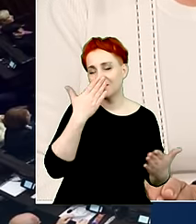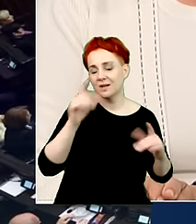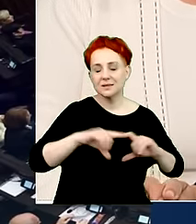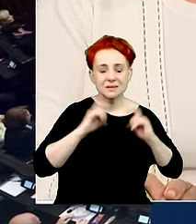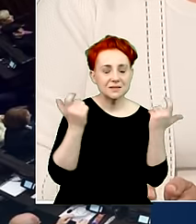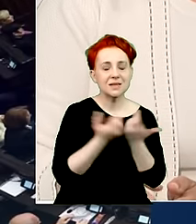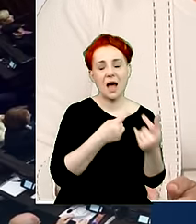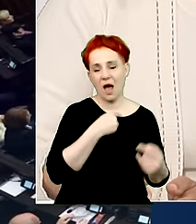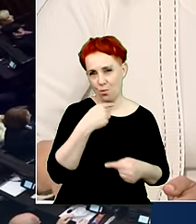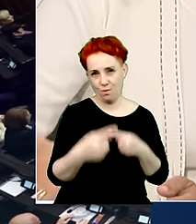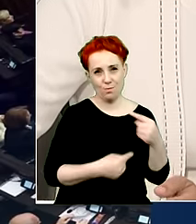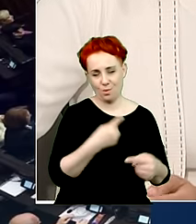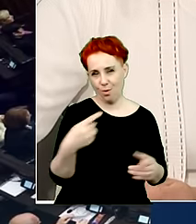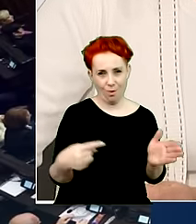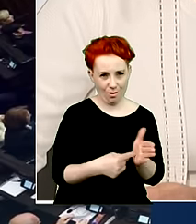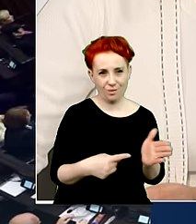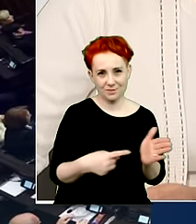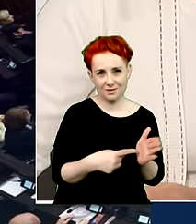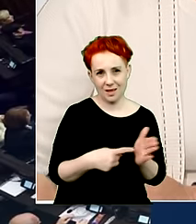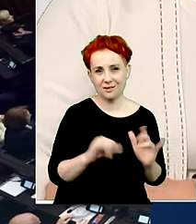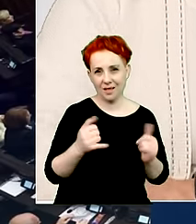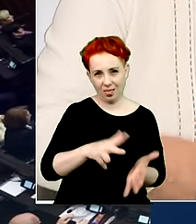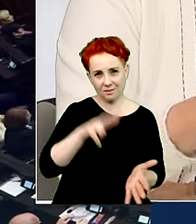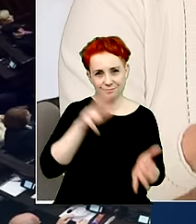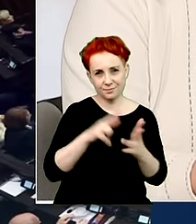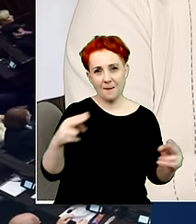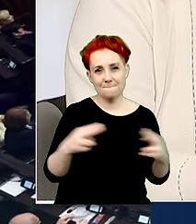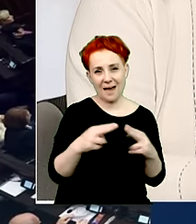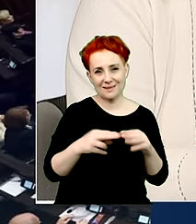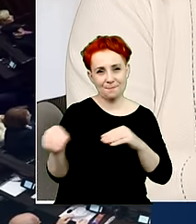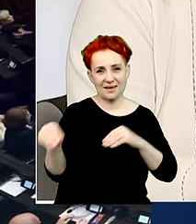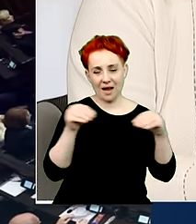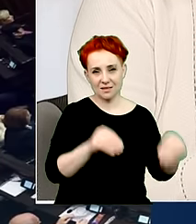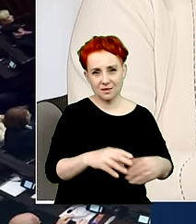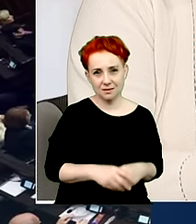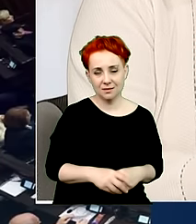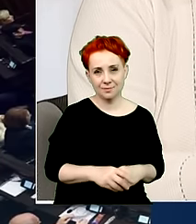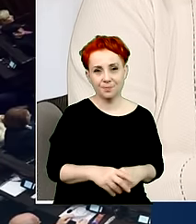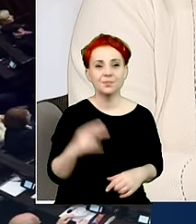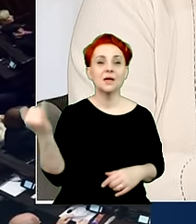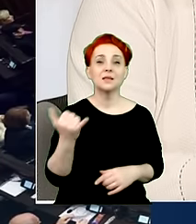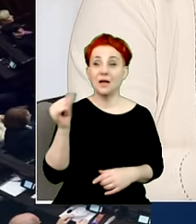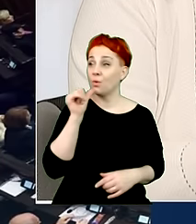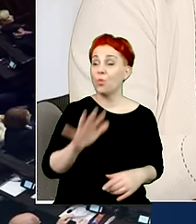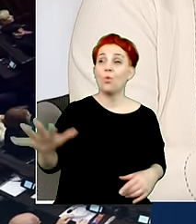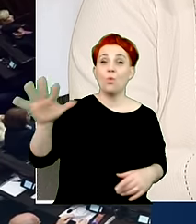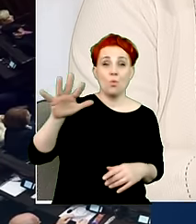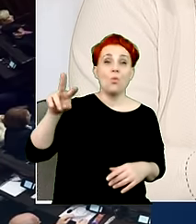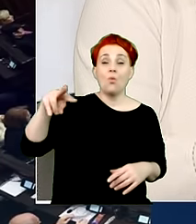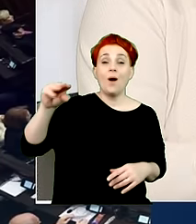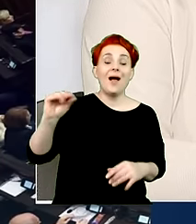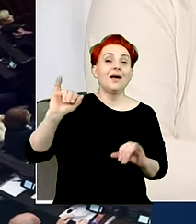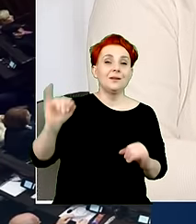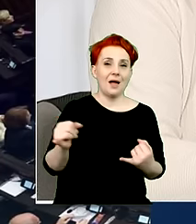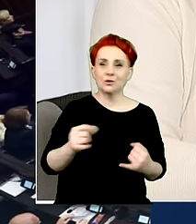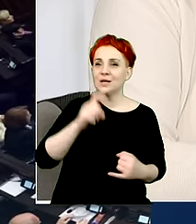proces tego procedowania paktu migracyjnego. I zawsze w Unii Europejskiej jest tak, że złe